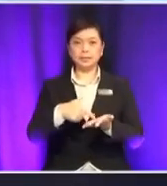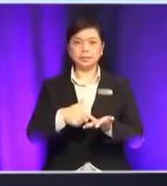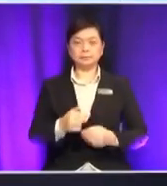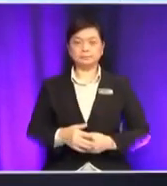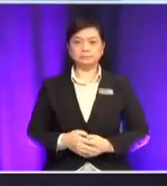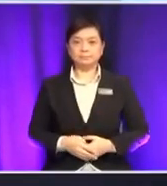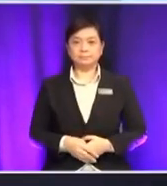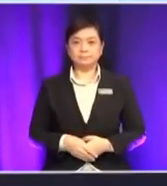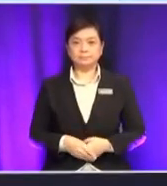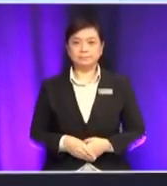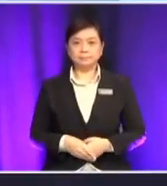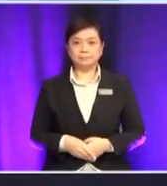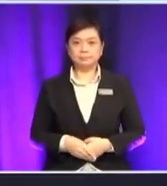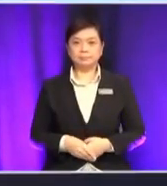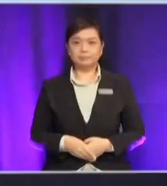Atas jadi TV